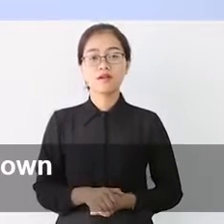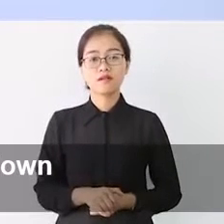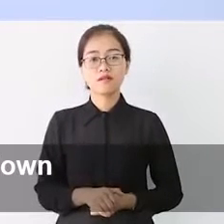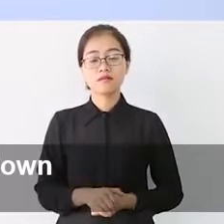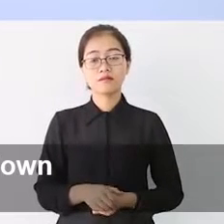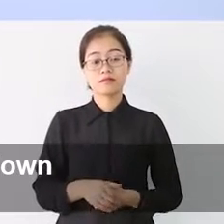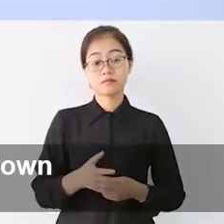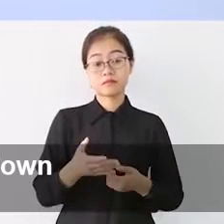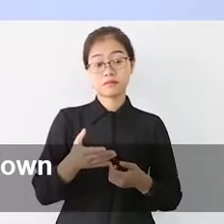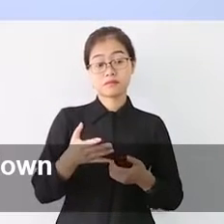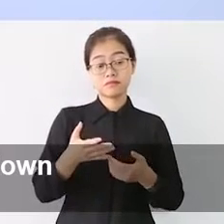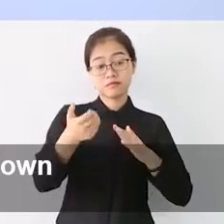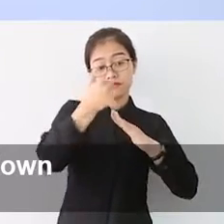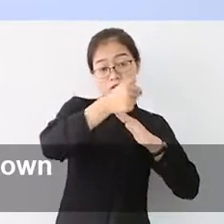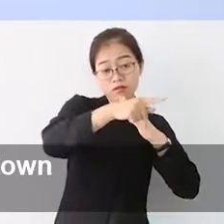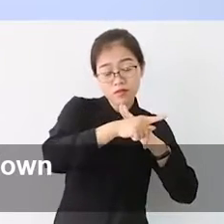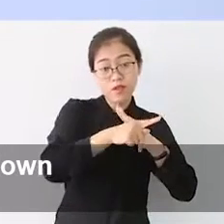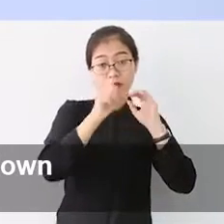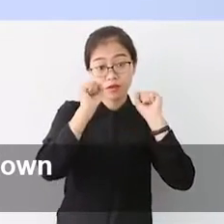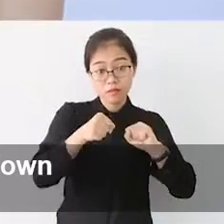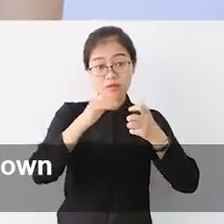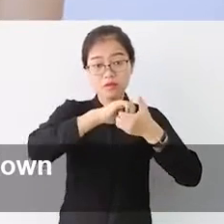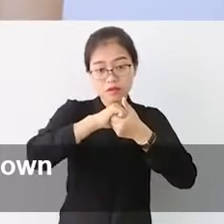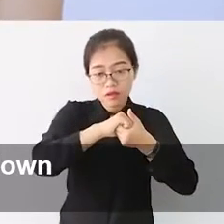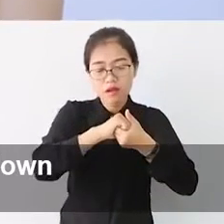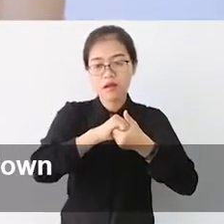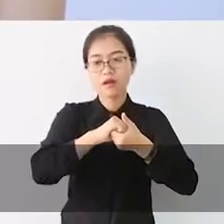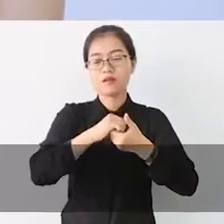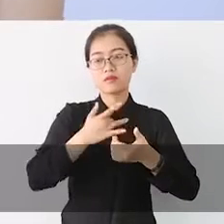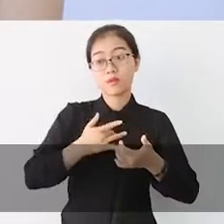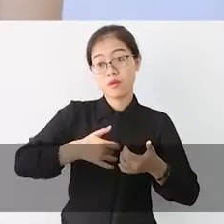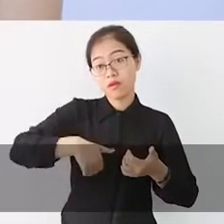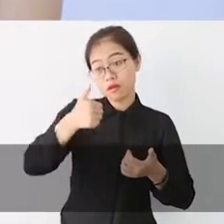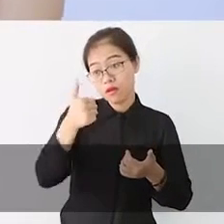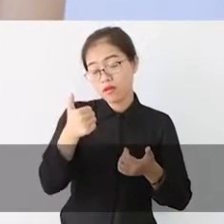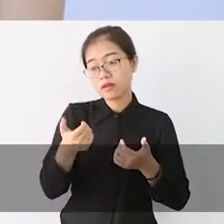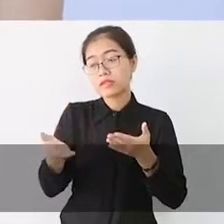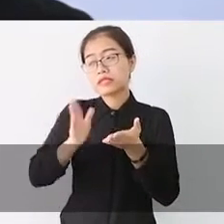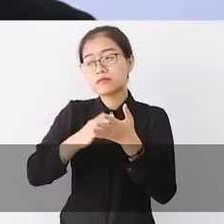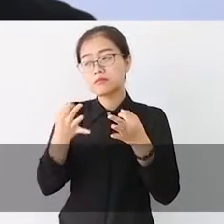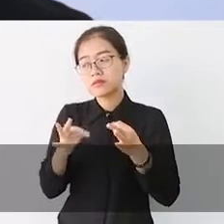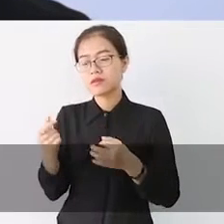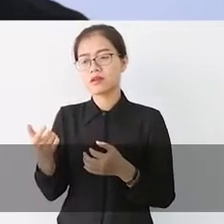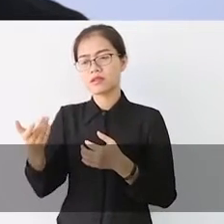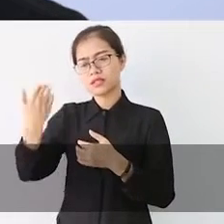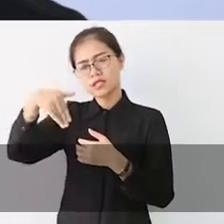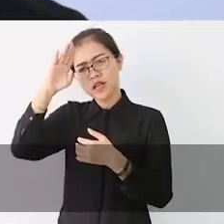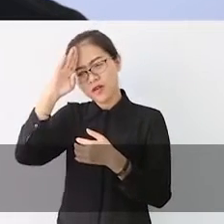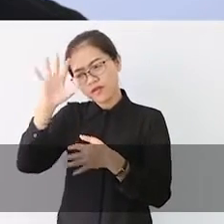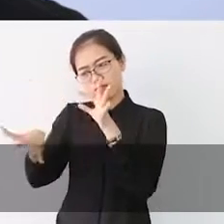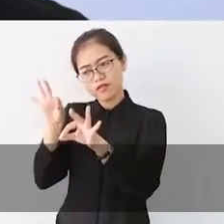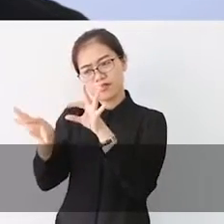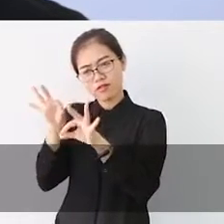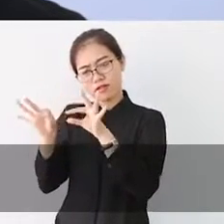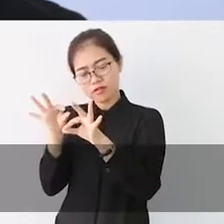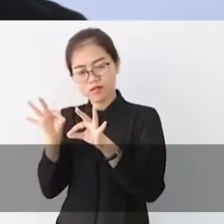đồng thuận từ ban giám hiệu thì chúng tôi triển khai dự án thuận lợi hơn. Đồng thời thì nhà trường cũng bố trí